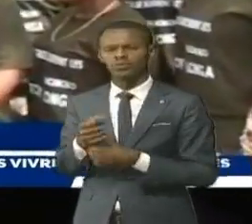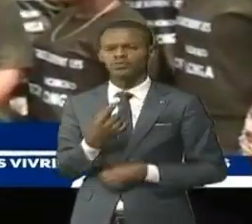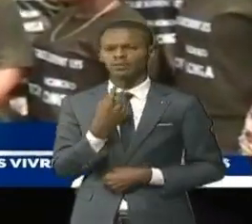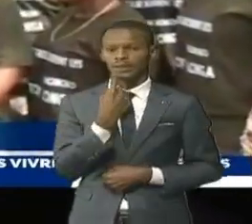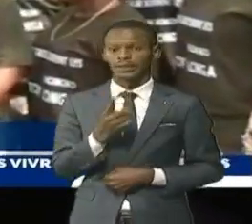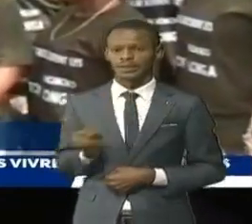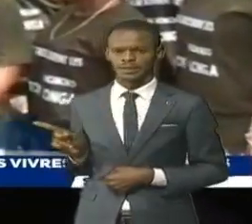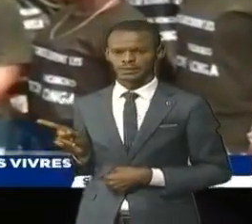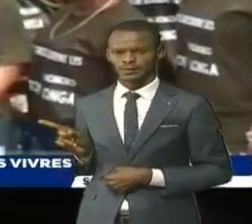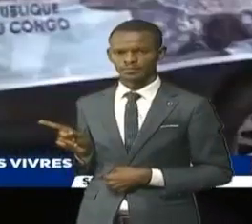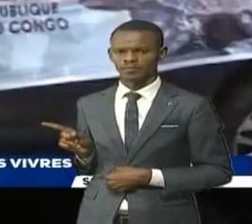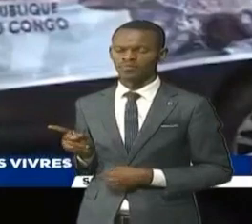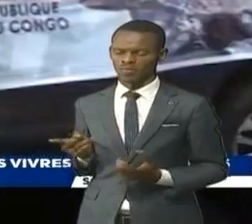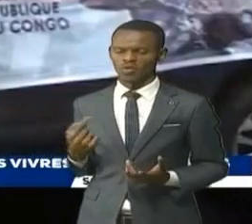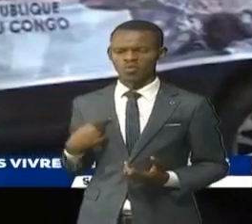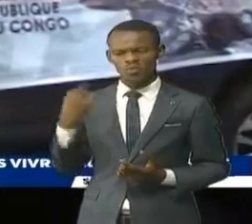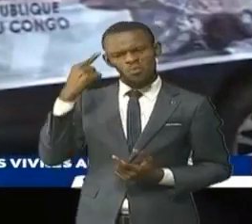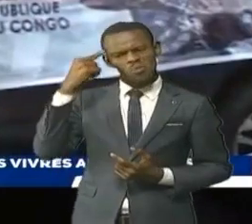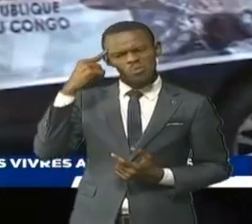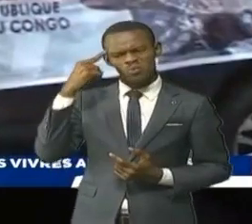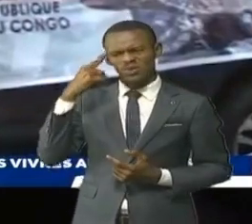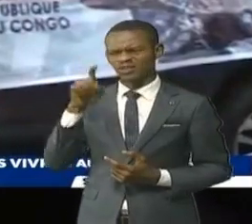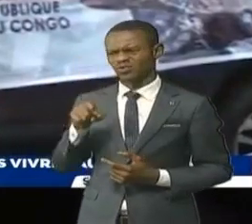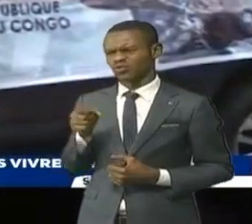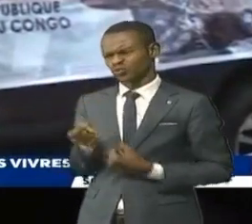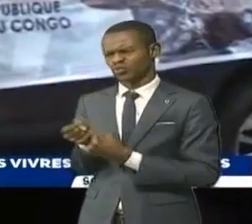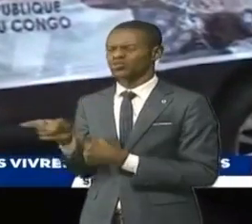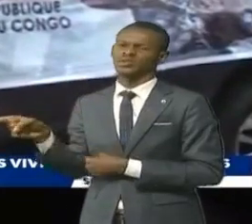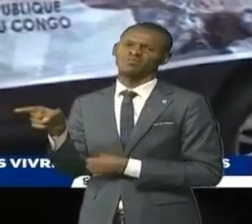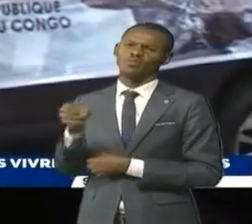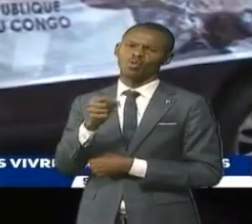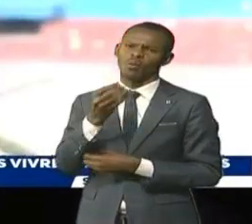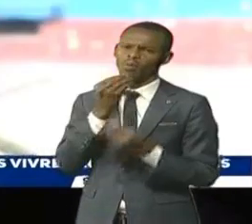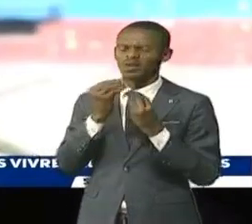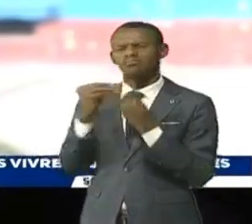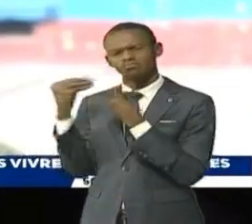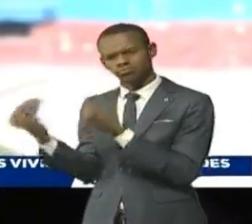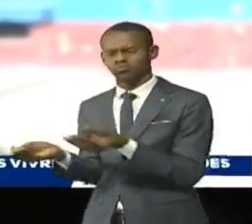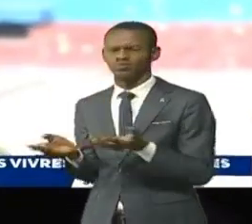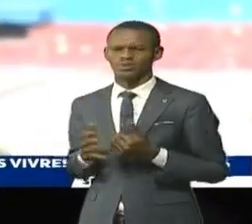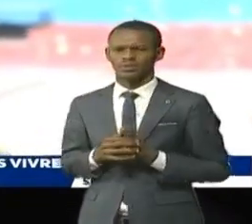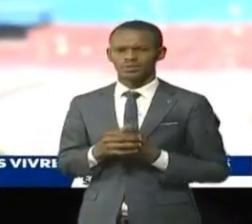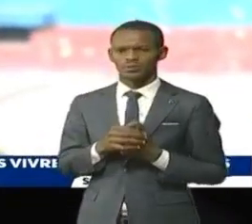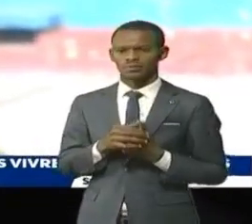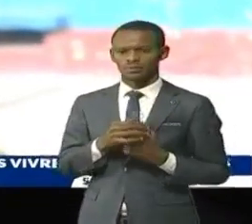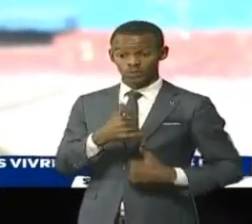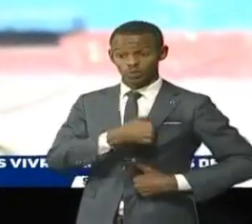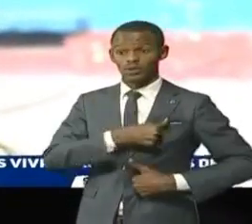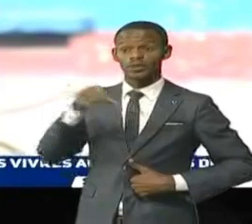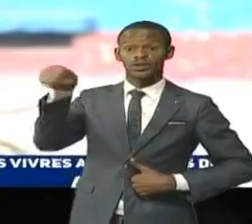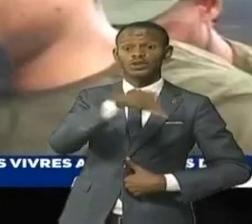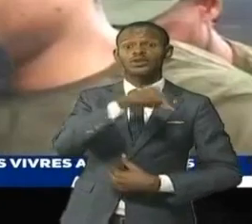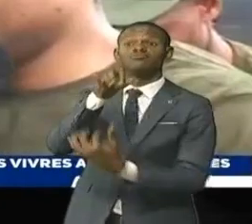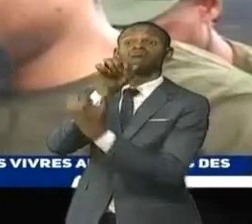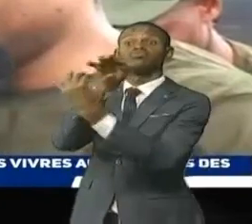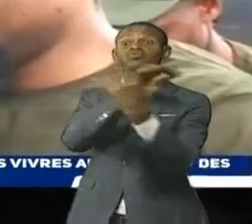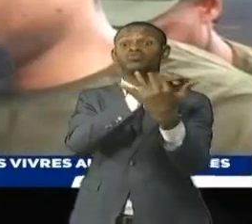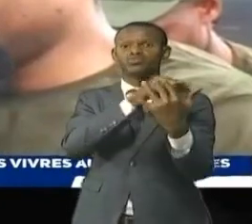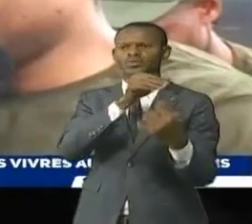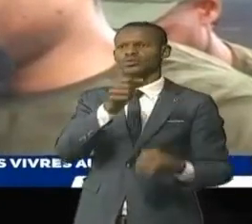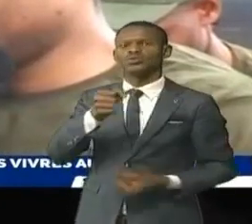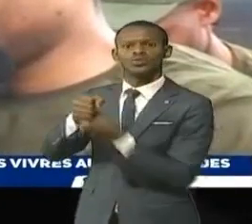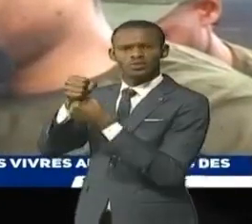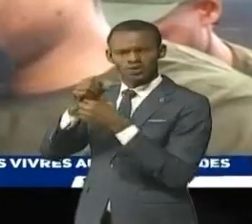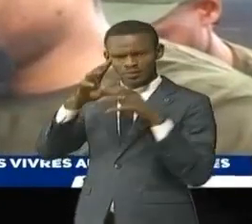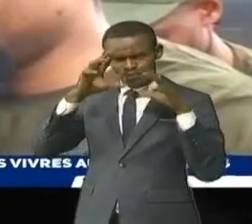assister avec quelques vivres. La Force Grise soutient le président de la République. On est tous derrière lui, d'ailleurs c'est pourquoi nous sommes là.